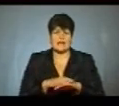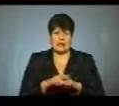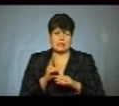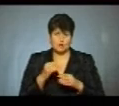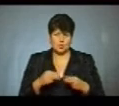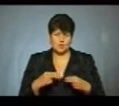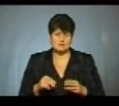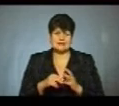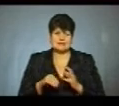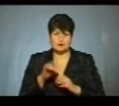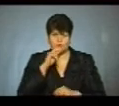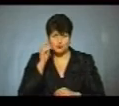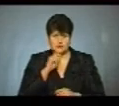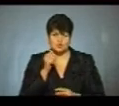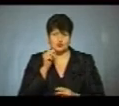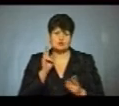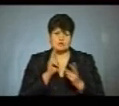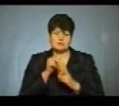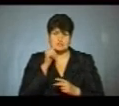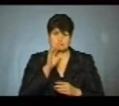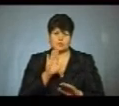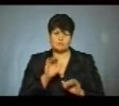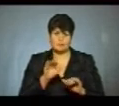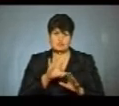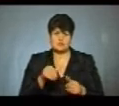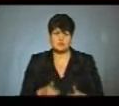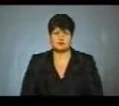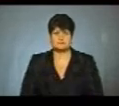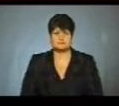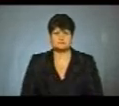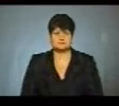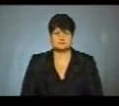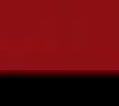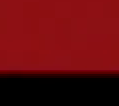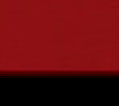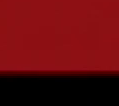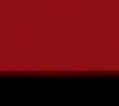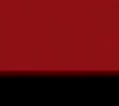землі в Україні. Зустрінемося завтра у цій же порі. До побачення. На все добре.